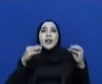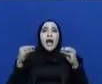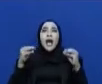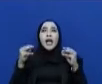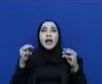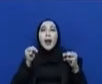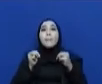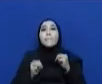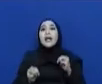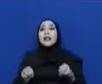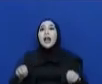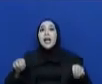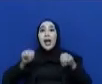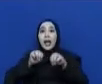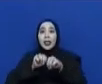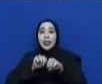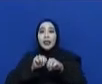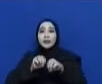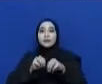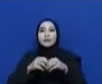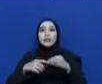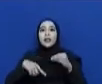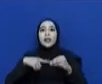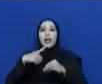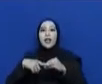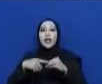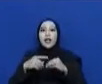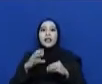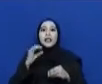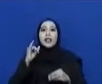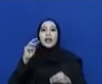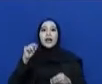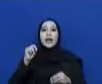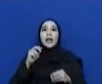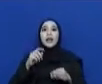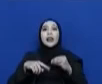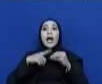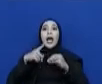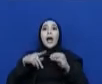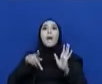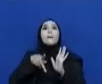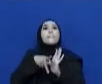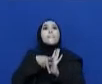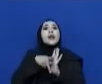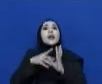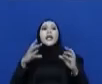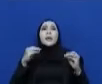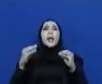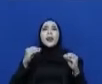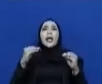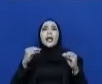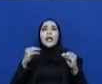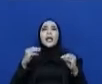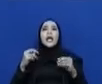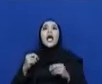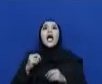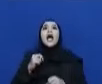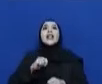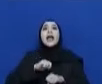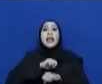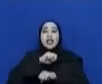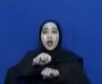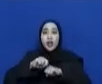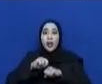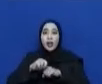etnis wihur di Cina yang itu menjadi perdebatan internasional kita masih mendengarkan